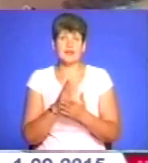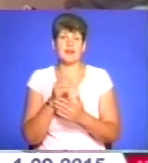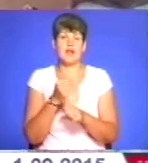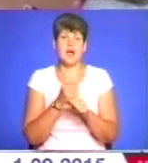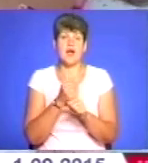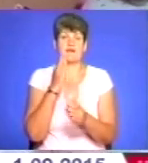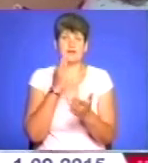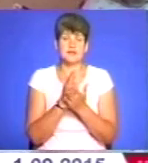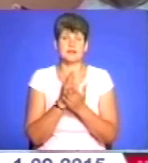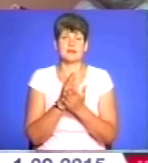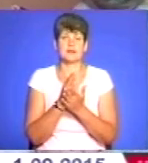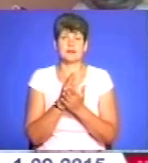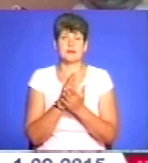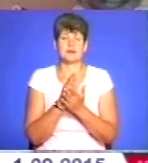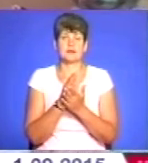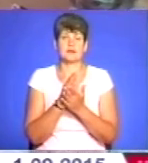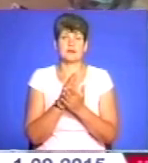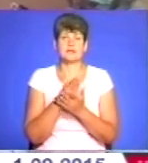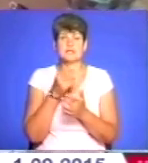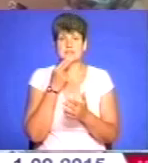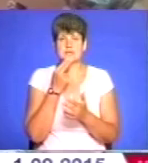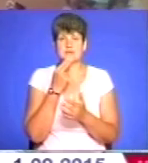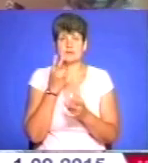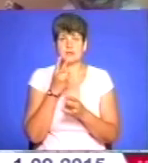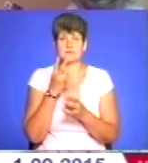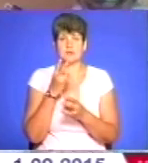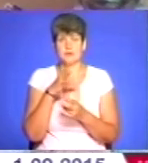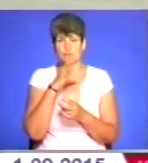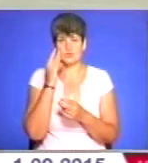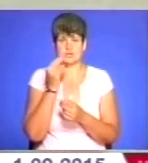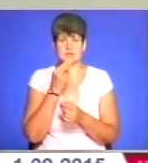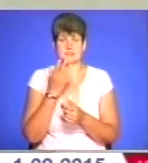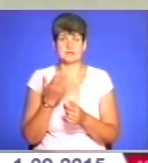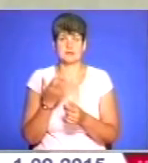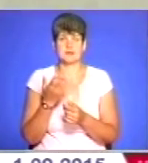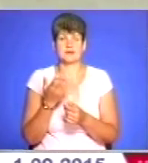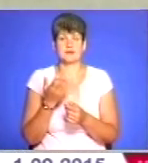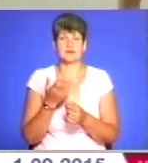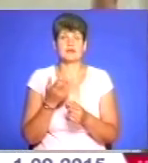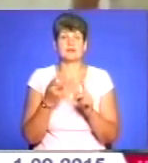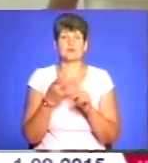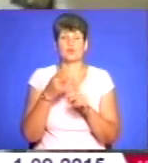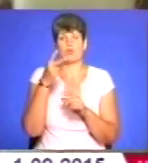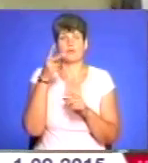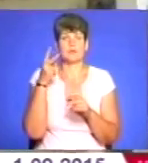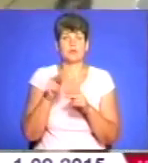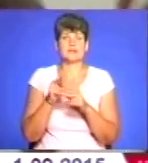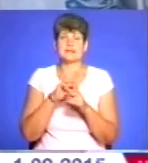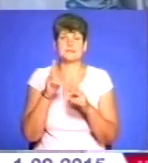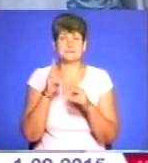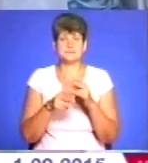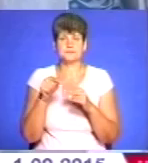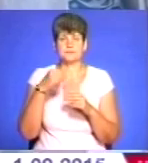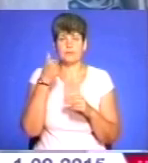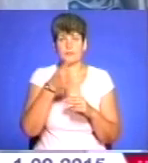ще спійте, що треба з'їсти, то треба і вночі їсти. На другому поверсі ремонти на завершенні. Цьогоріч